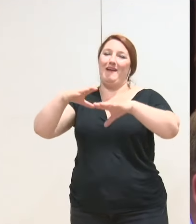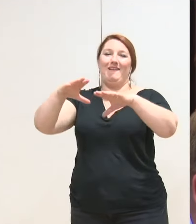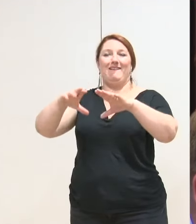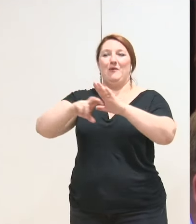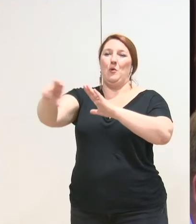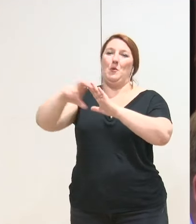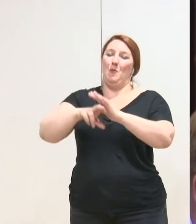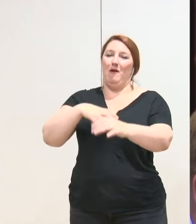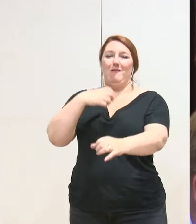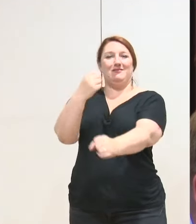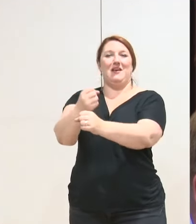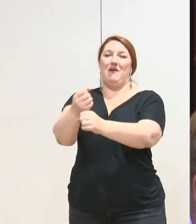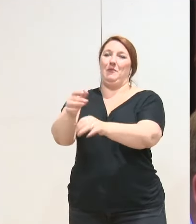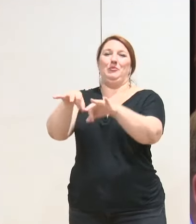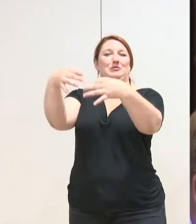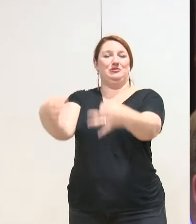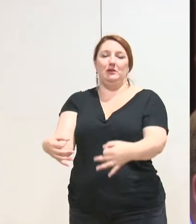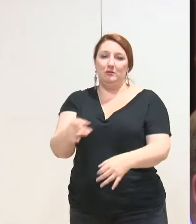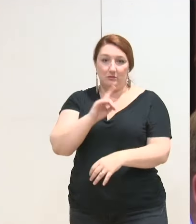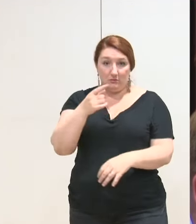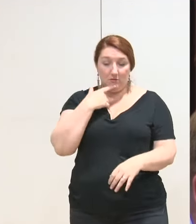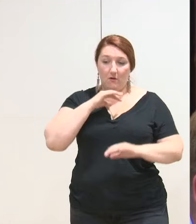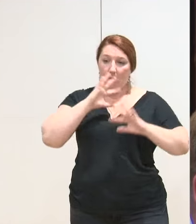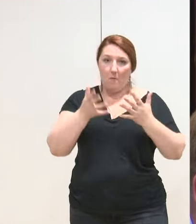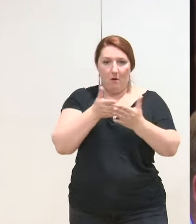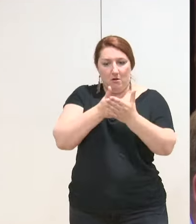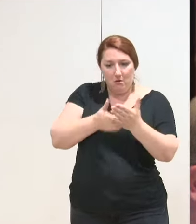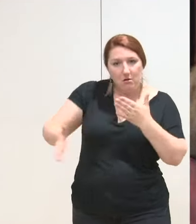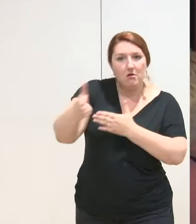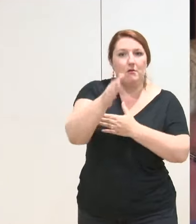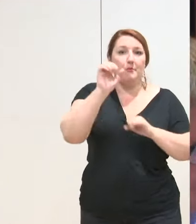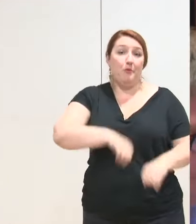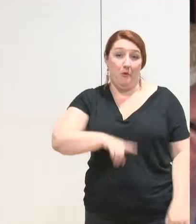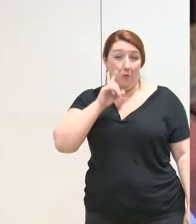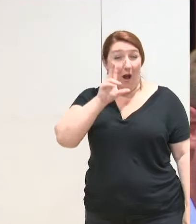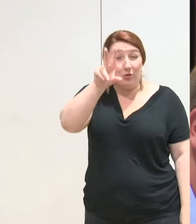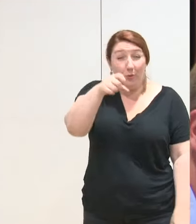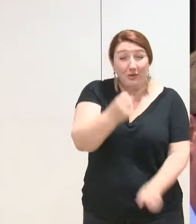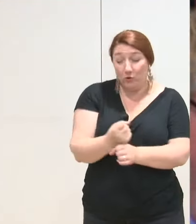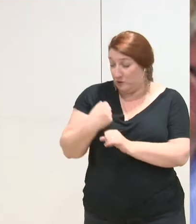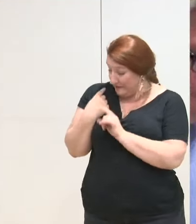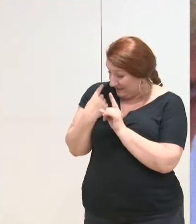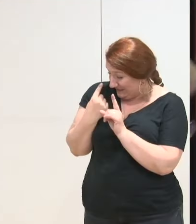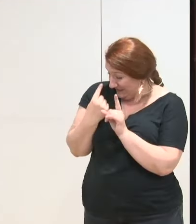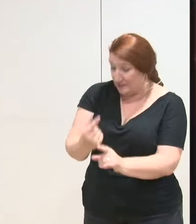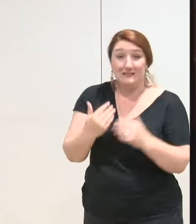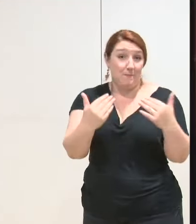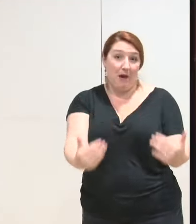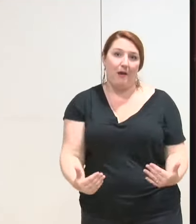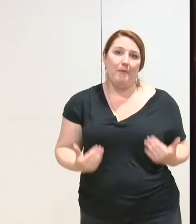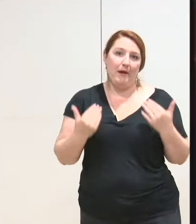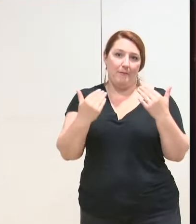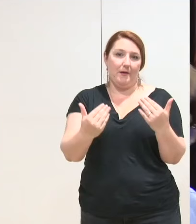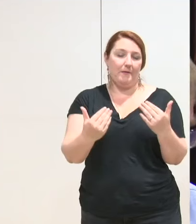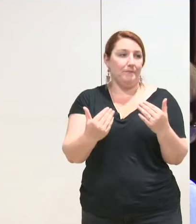impasse qui est une impasse qui dure depuis près de 30 ans et dont il va bien falloir à un moment que nous puissions